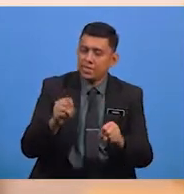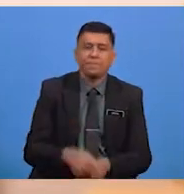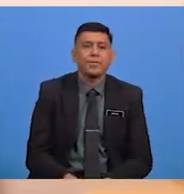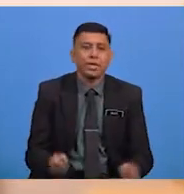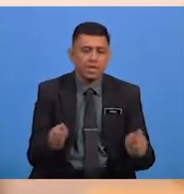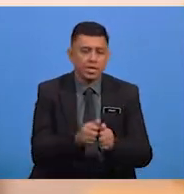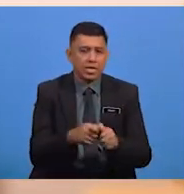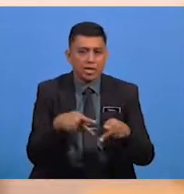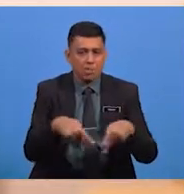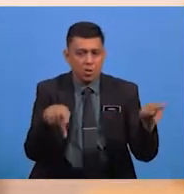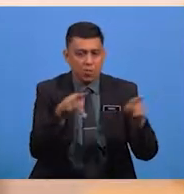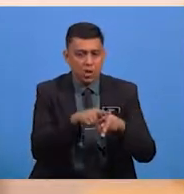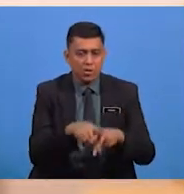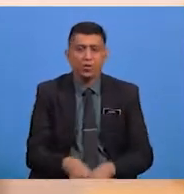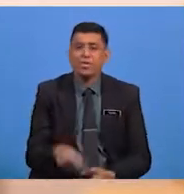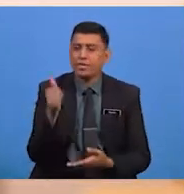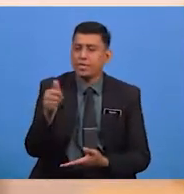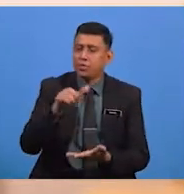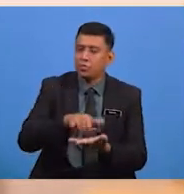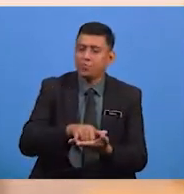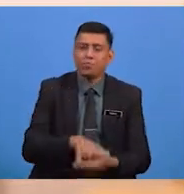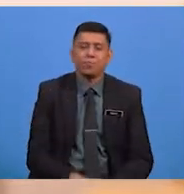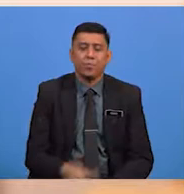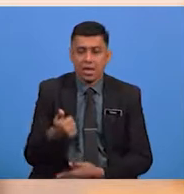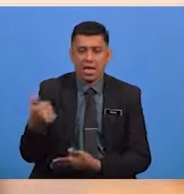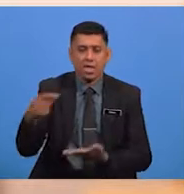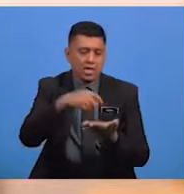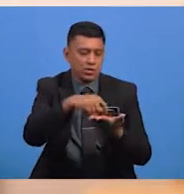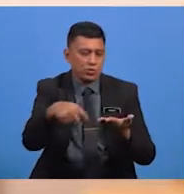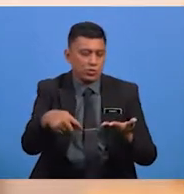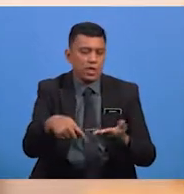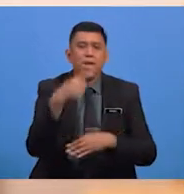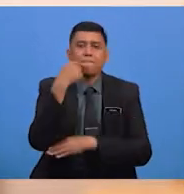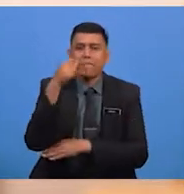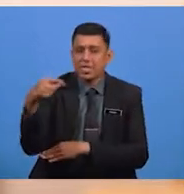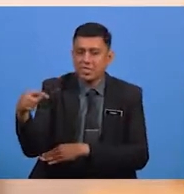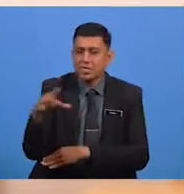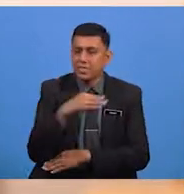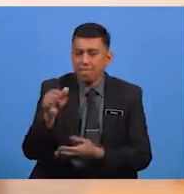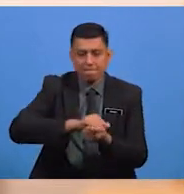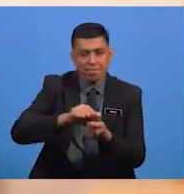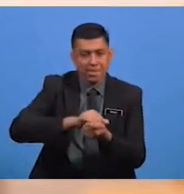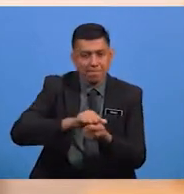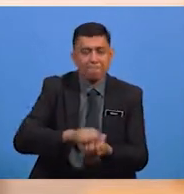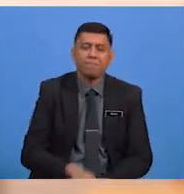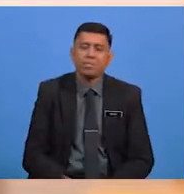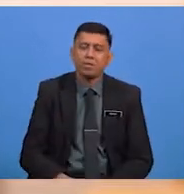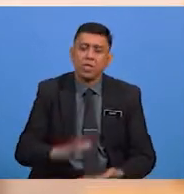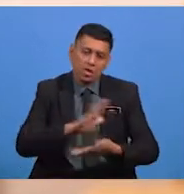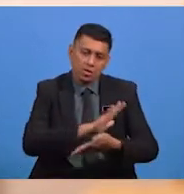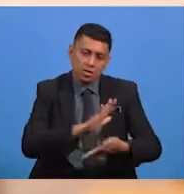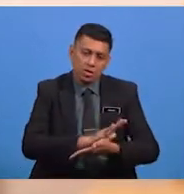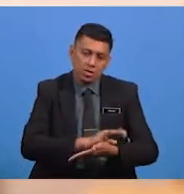pembelajaran bagi episod kali ini, iaitu alat tulis seperti pensel dan pemadam, kertas